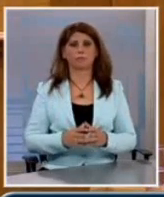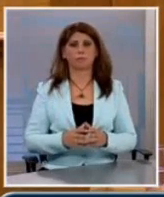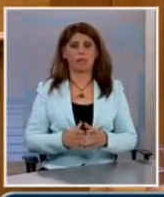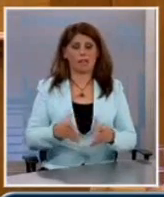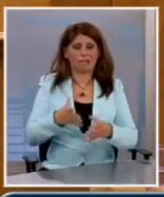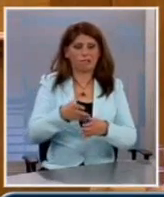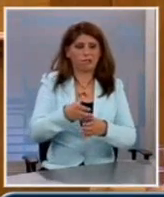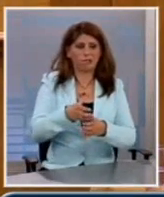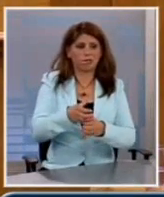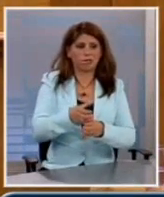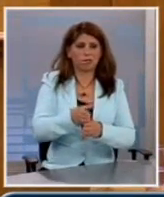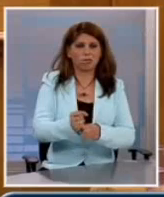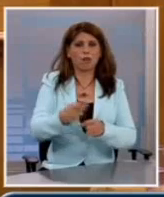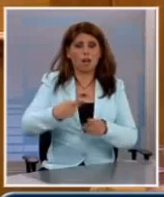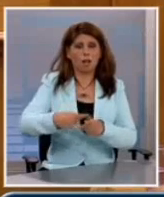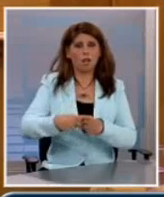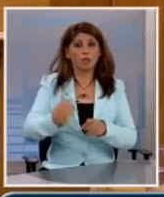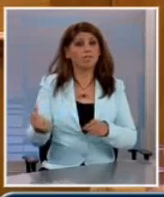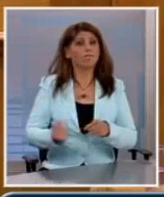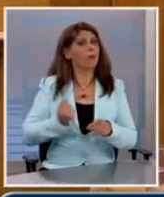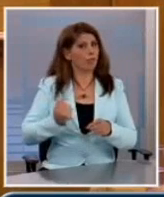χώρα, ήταν οδυνηρές.